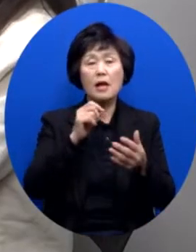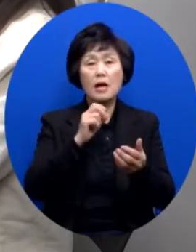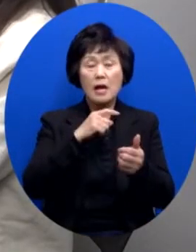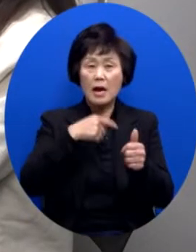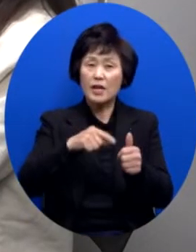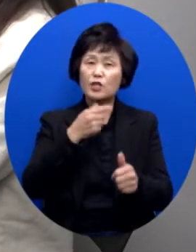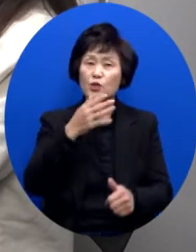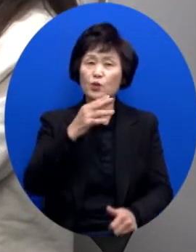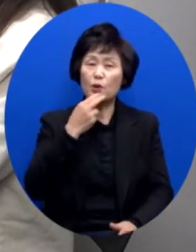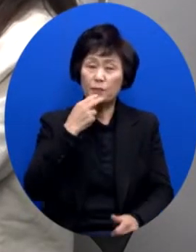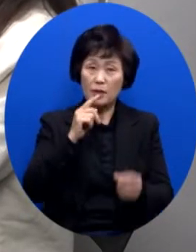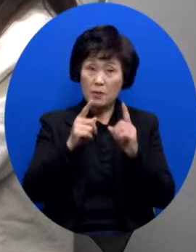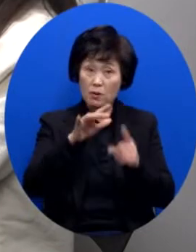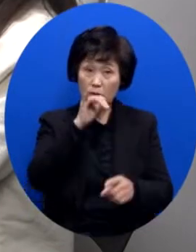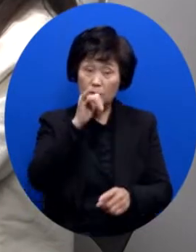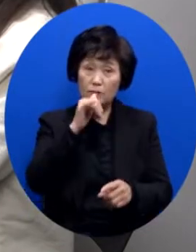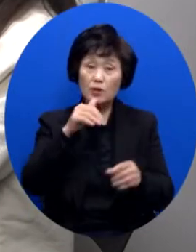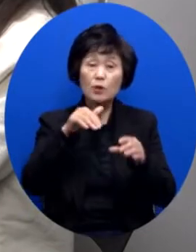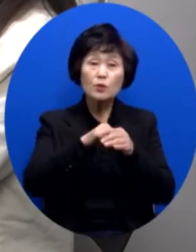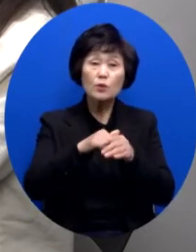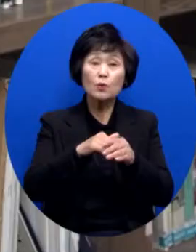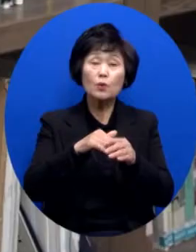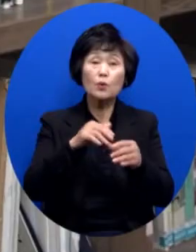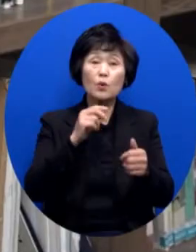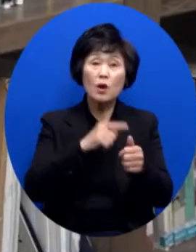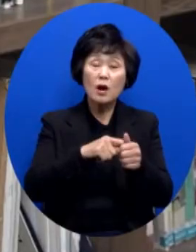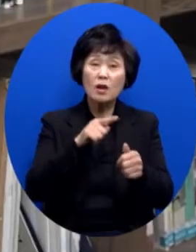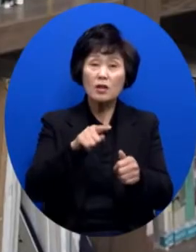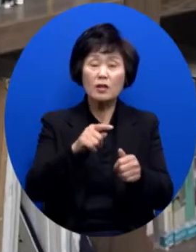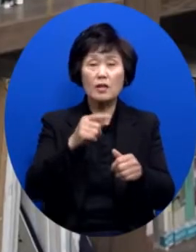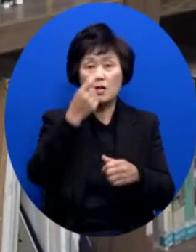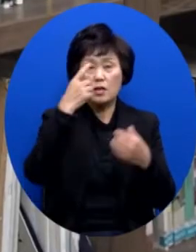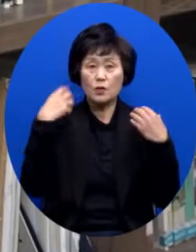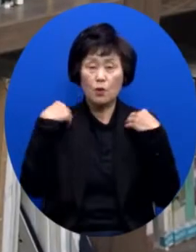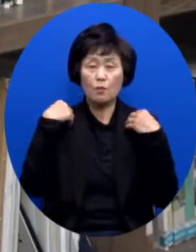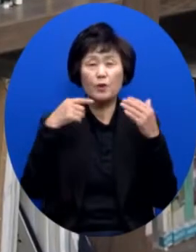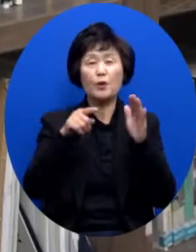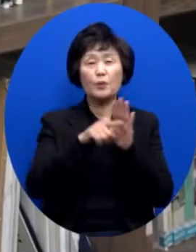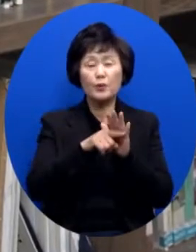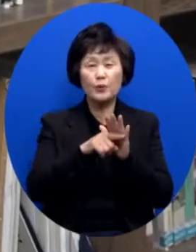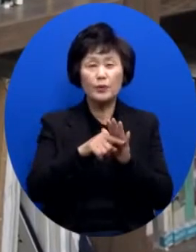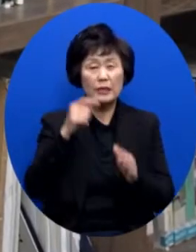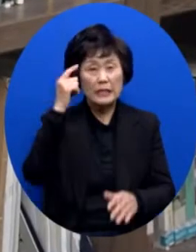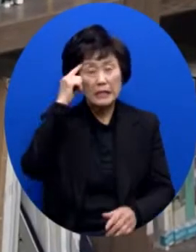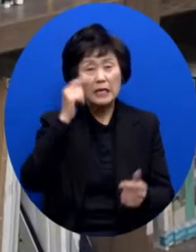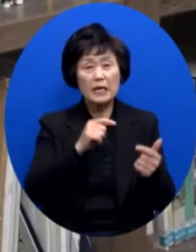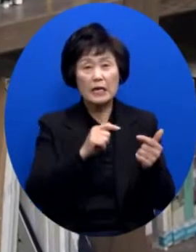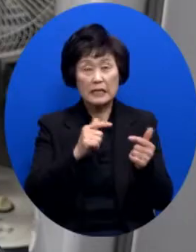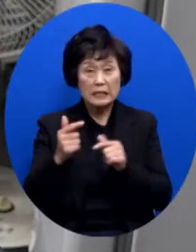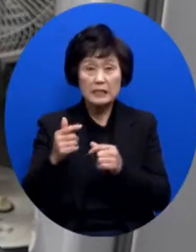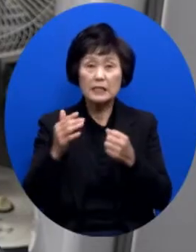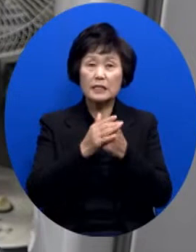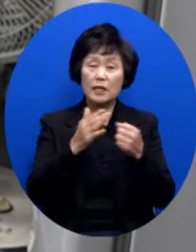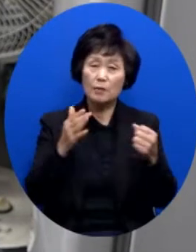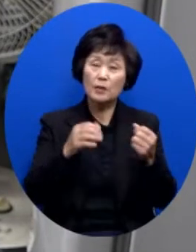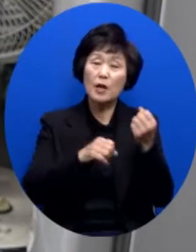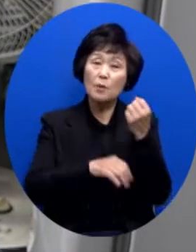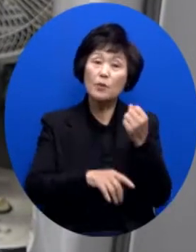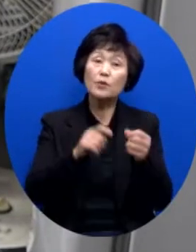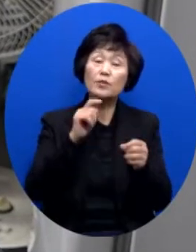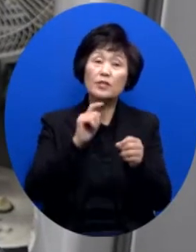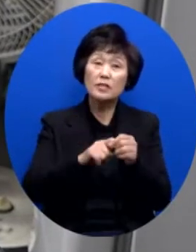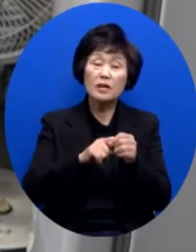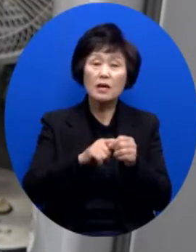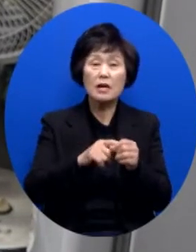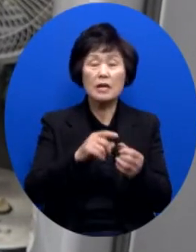종교계에서 는 종교교육 이 정부의 부정적 인식과 편협한 교육정책 때문에 본질적인 가치를